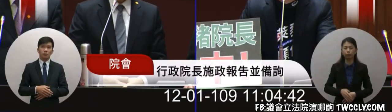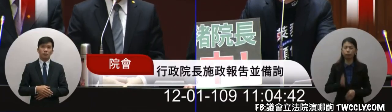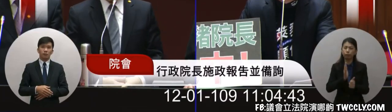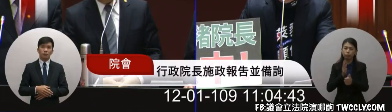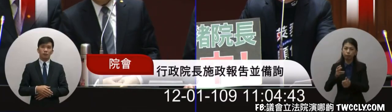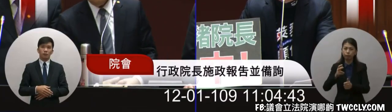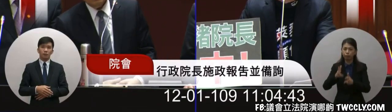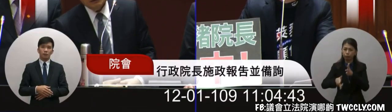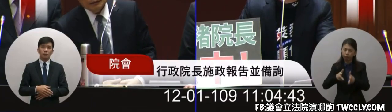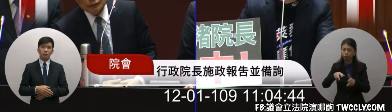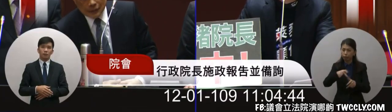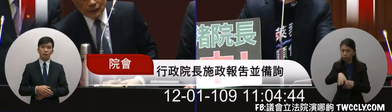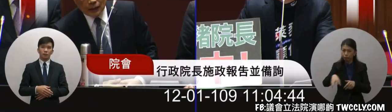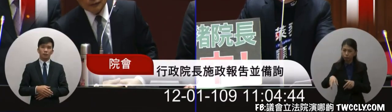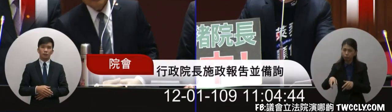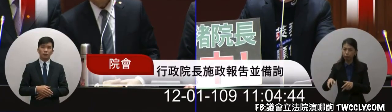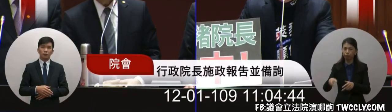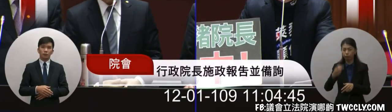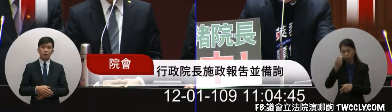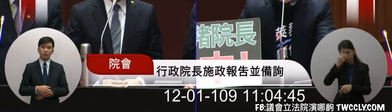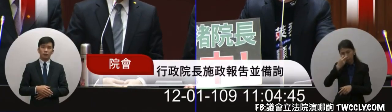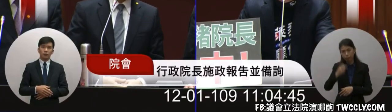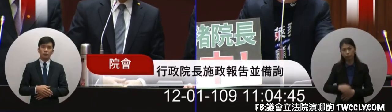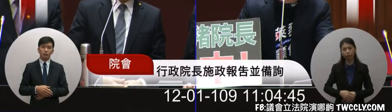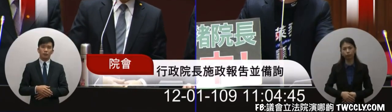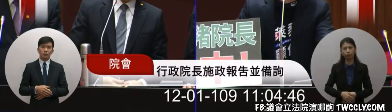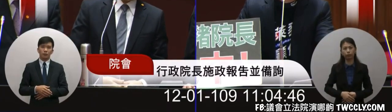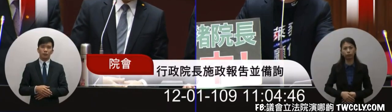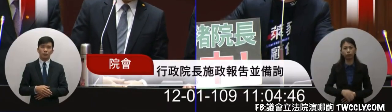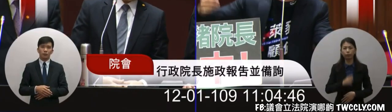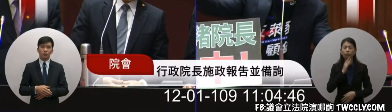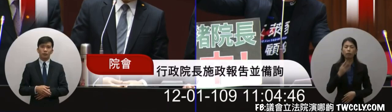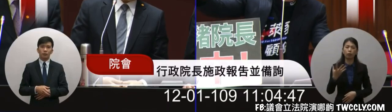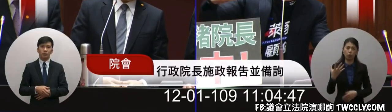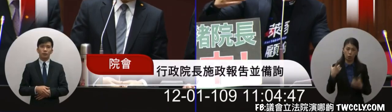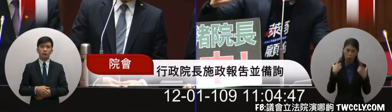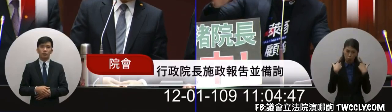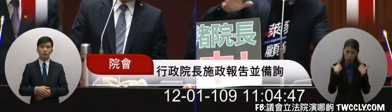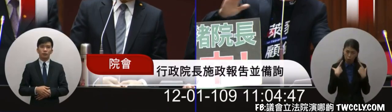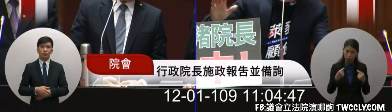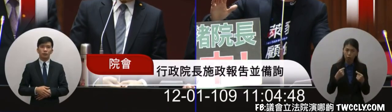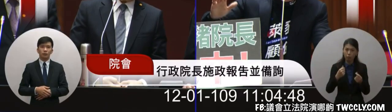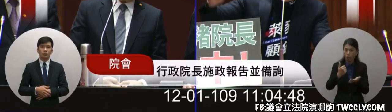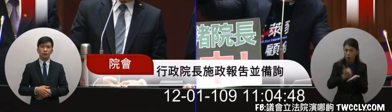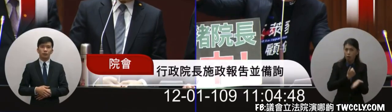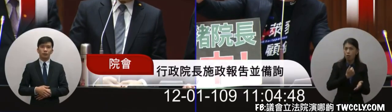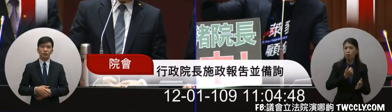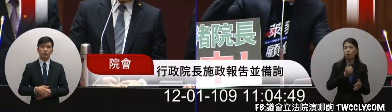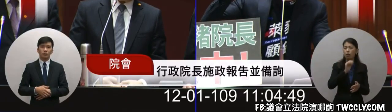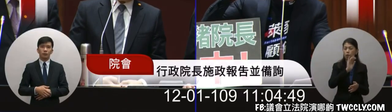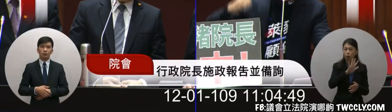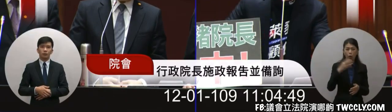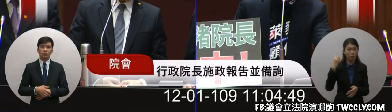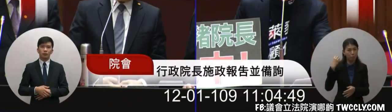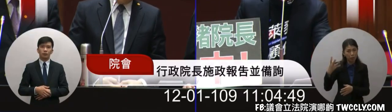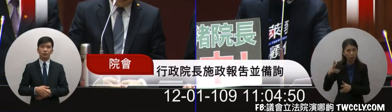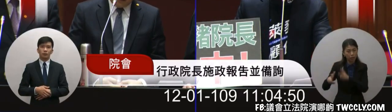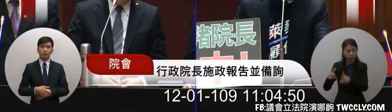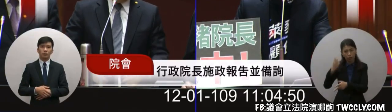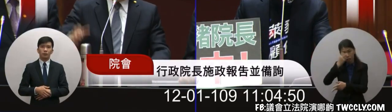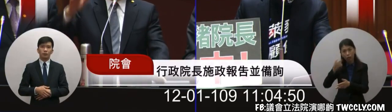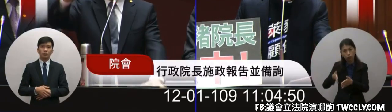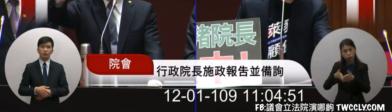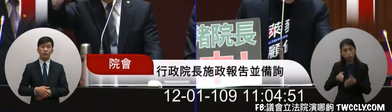啊。哦，茶厂。现在是旧厂有进来美猪的就不查，新厂才要查，是这样子吗？